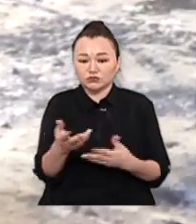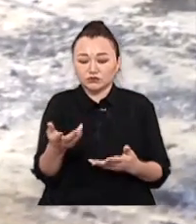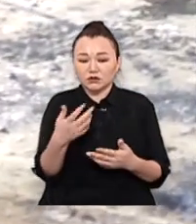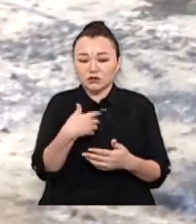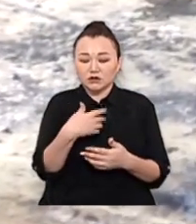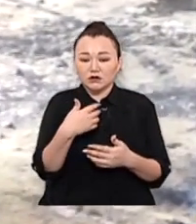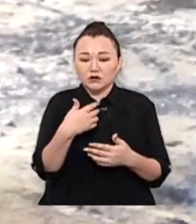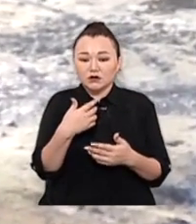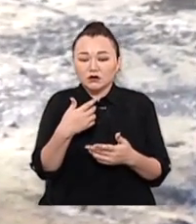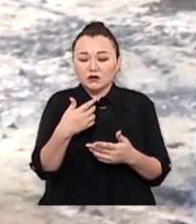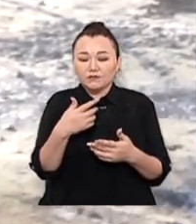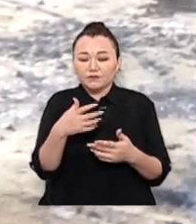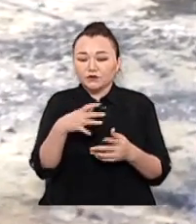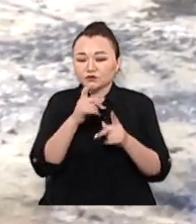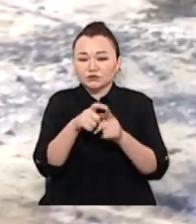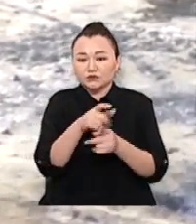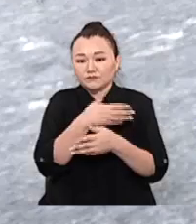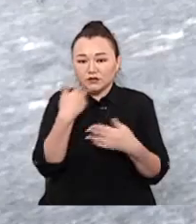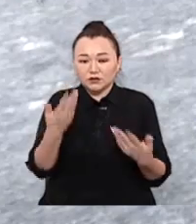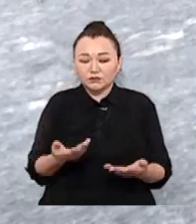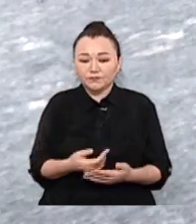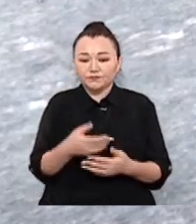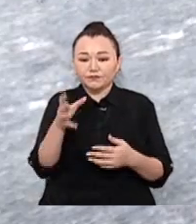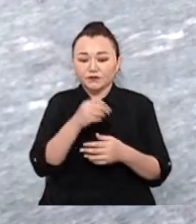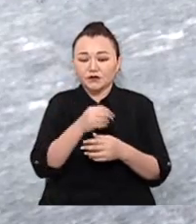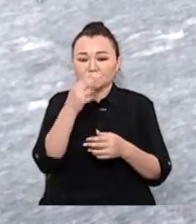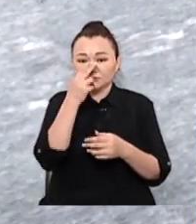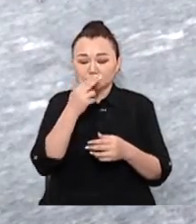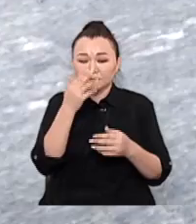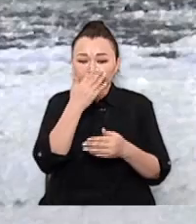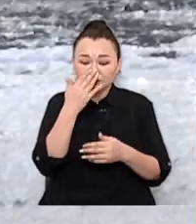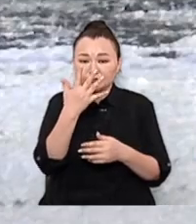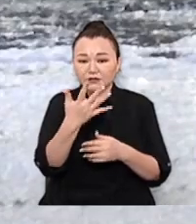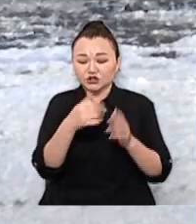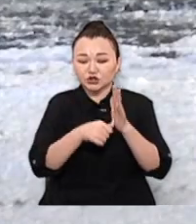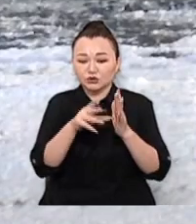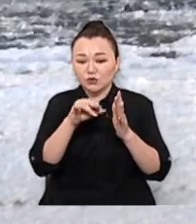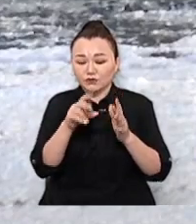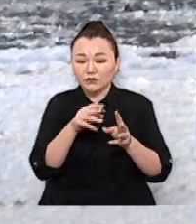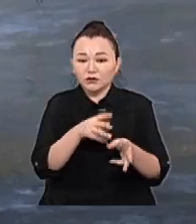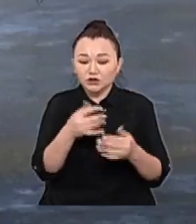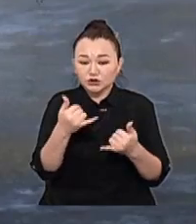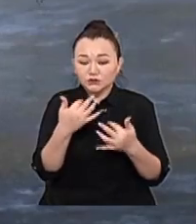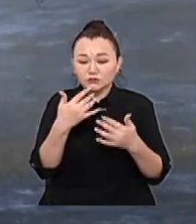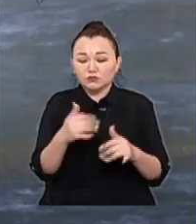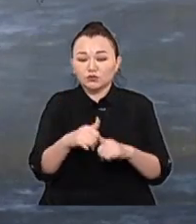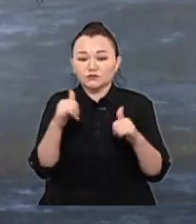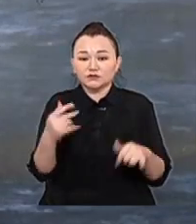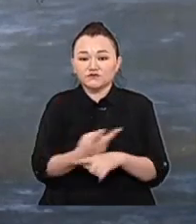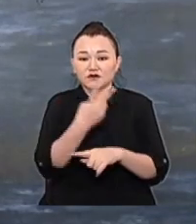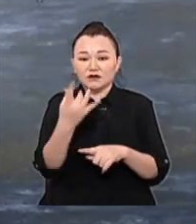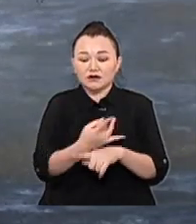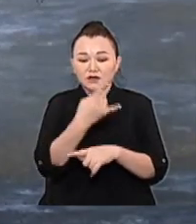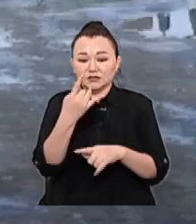адам мына осы айтқанда. Әдетті қыста 5-6 тонна көмір жағатын арыстықтардың биылғы сұранысы 2 есеге